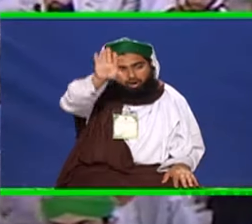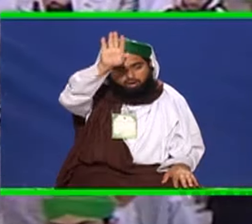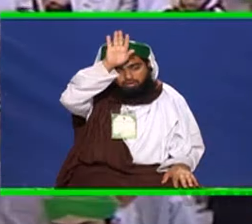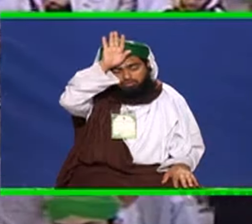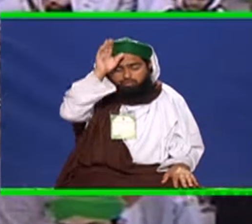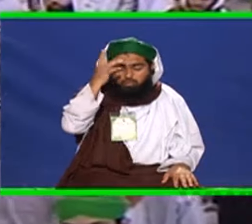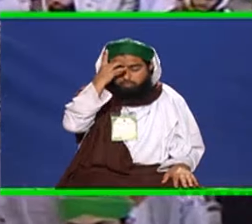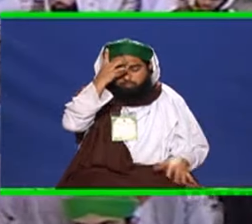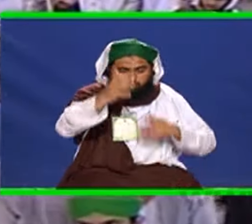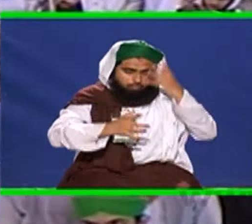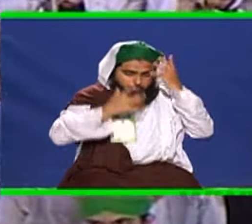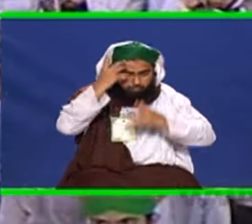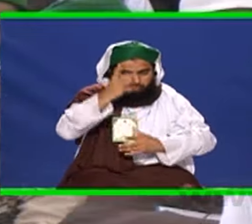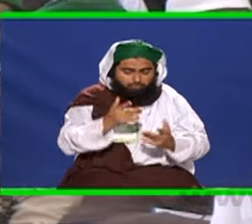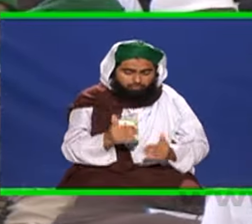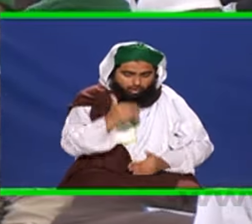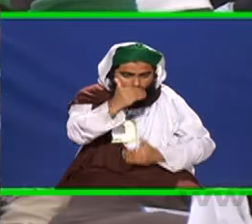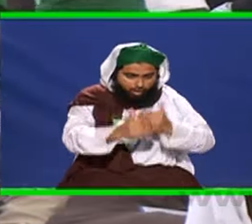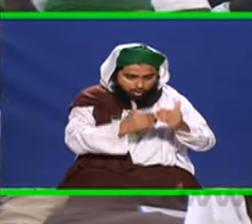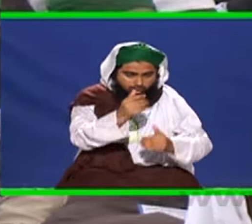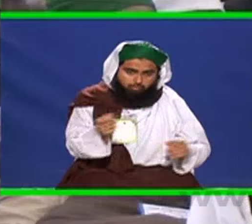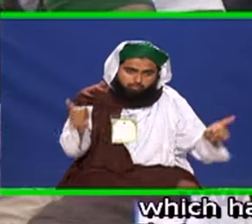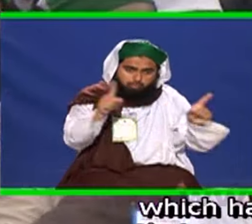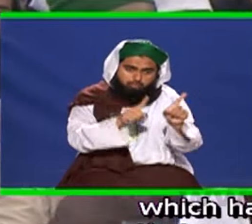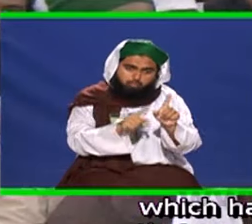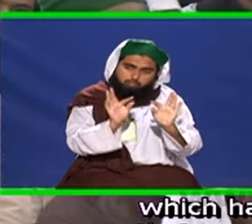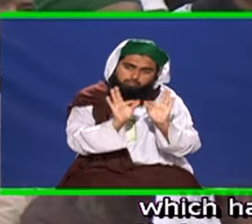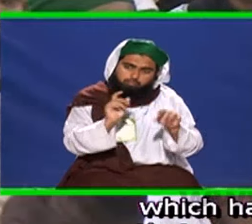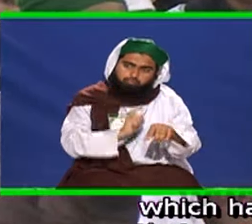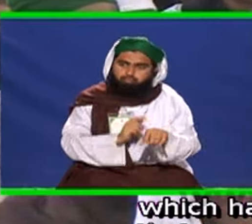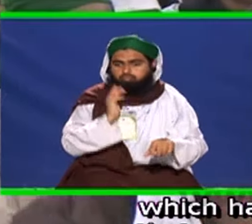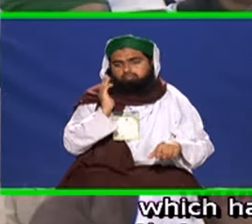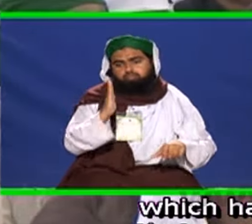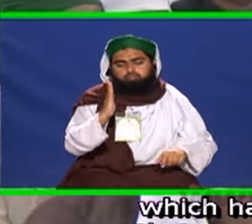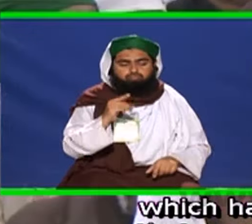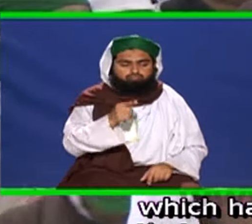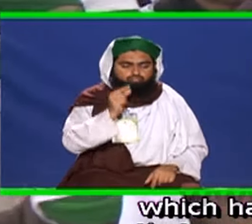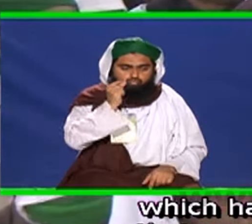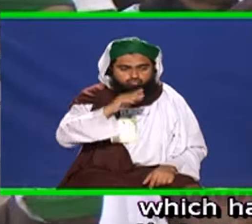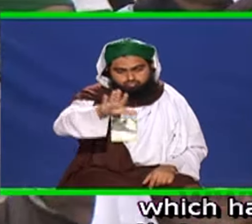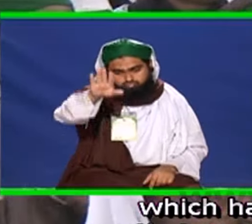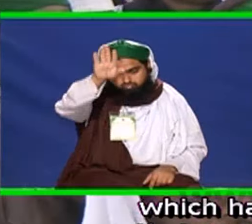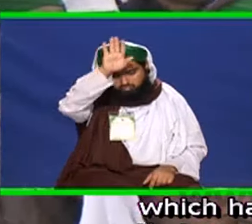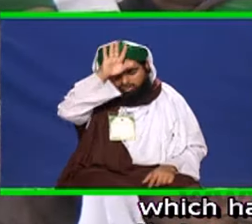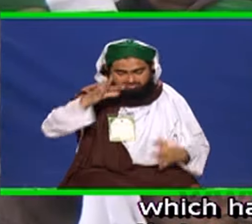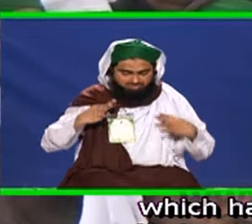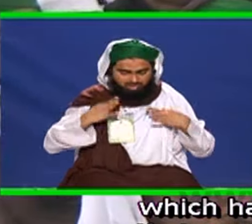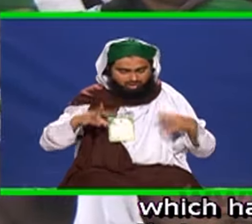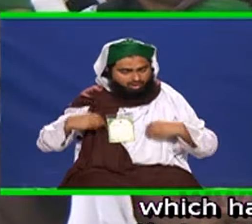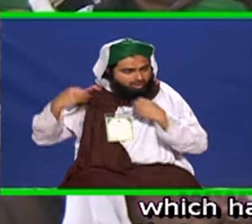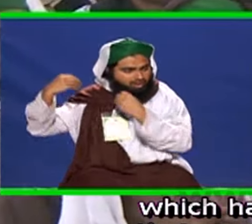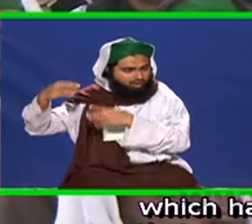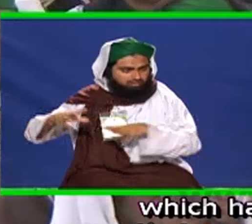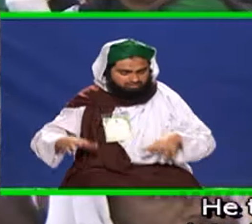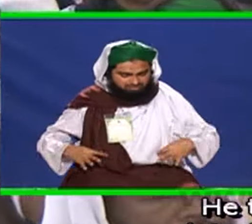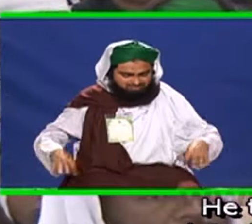نے جناب اپنے سارے کپڑے اوپر اتار دیے اس وقت کے آنے سے پہلے، جو نجومیوں نے بتایا تھا کہ تجھے بچھو ڈنک مارے